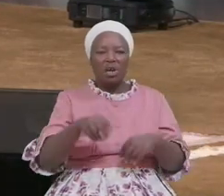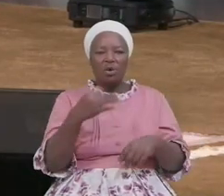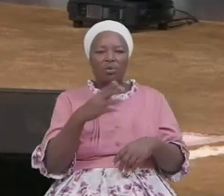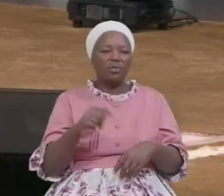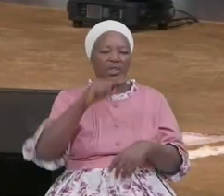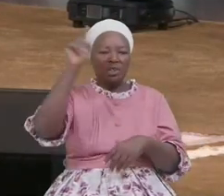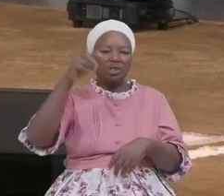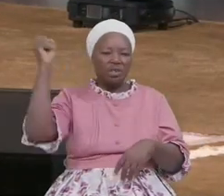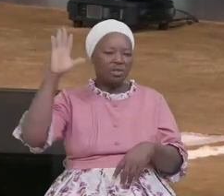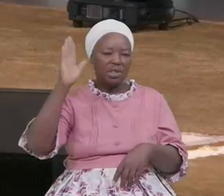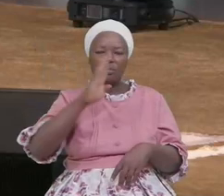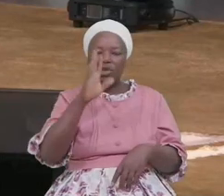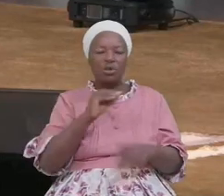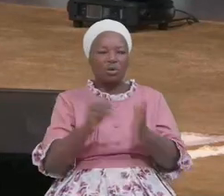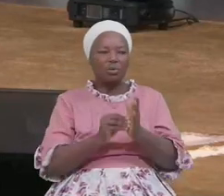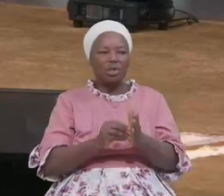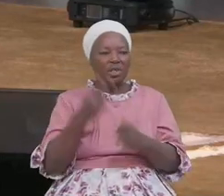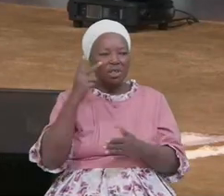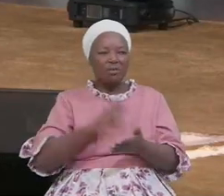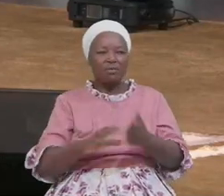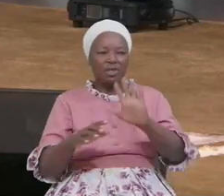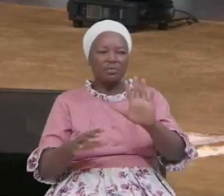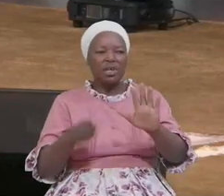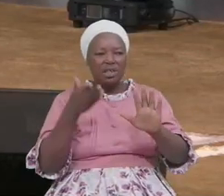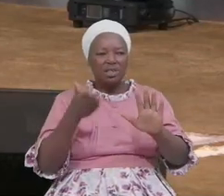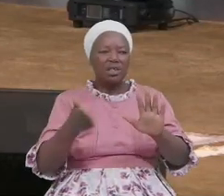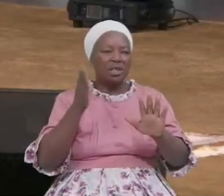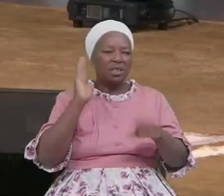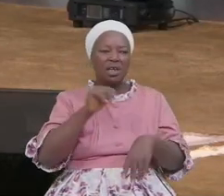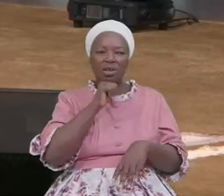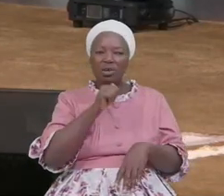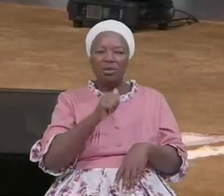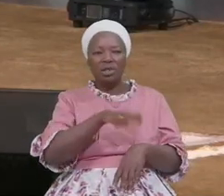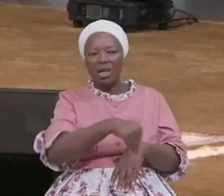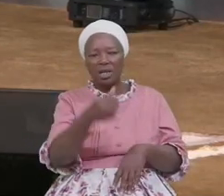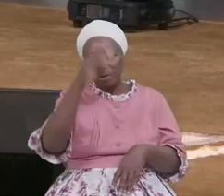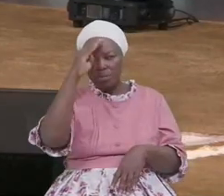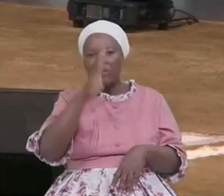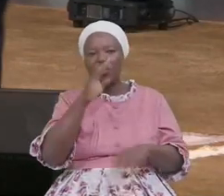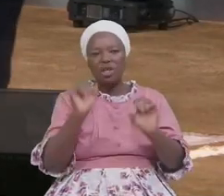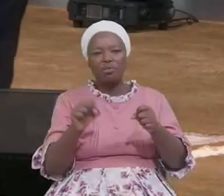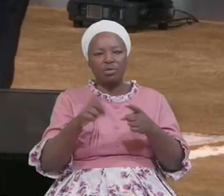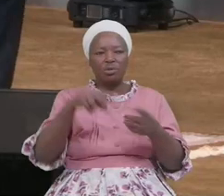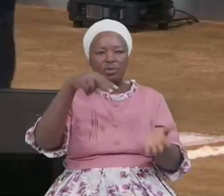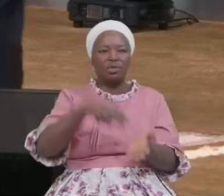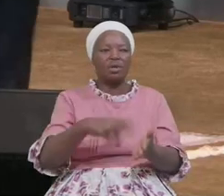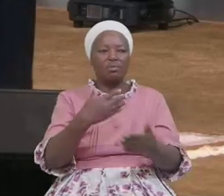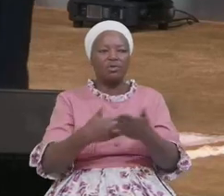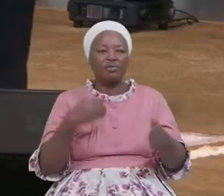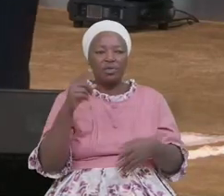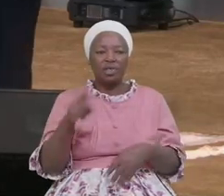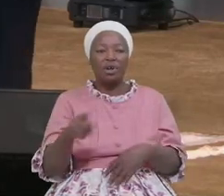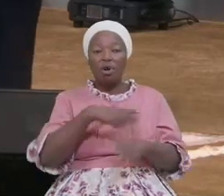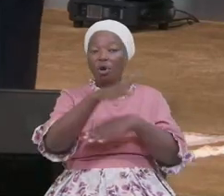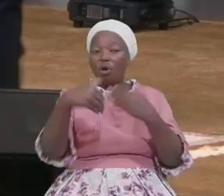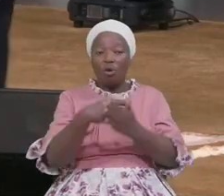Verset 5, nul ne tiendra devant toi tant que tu vivras. Je serai avec